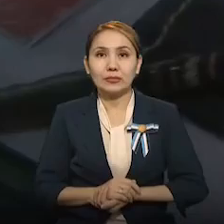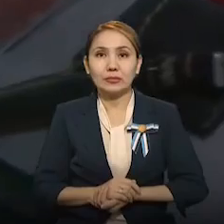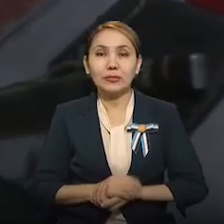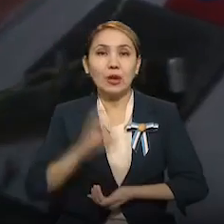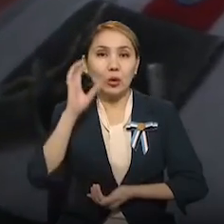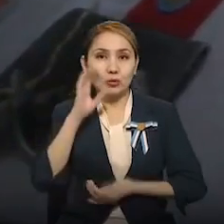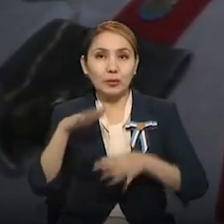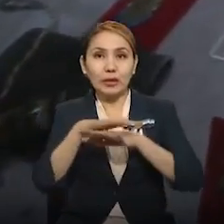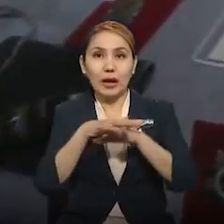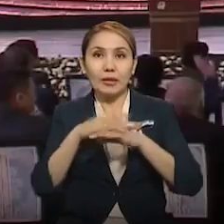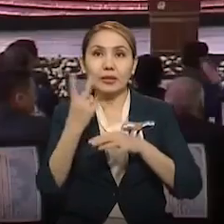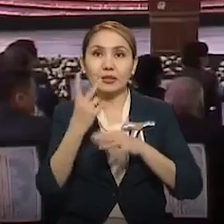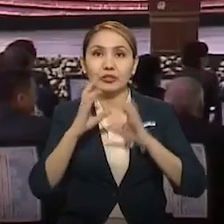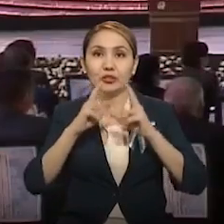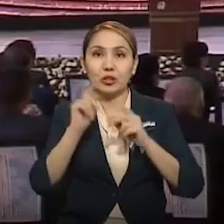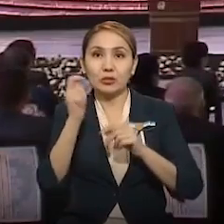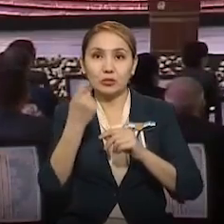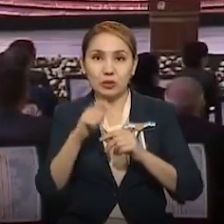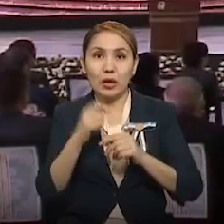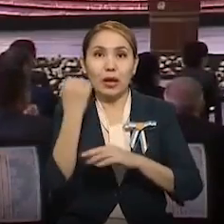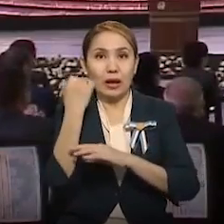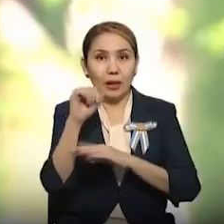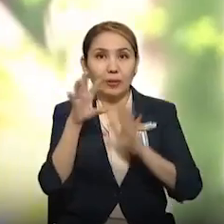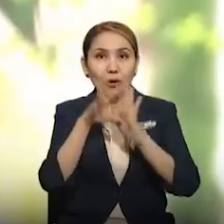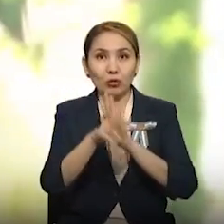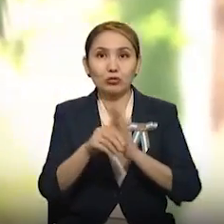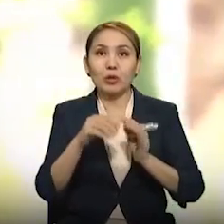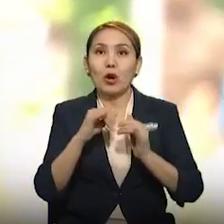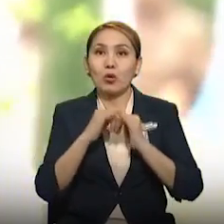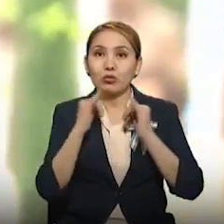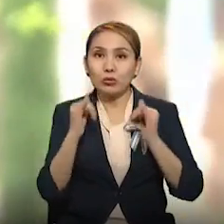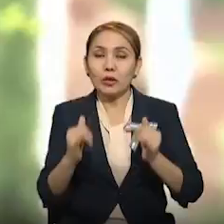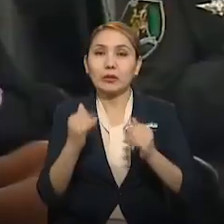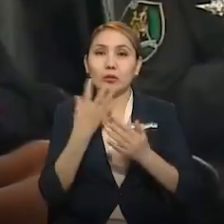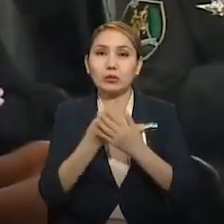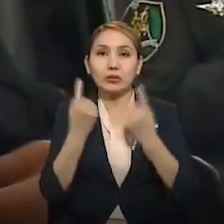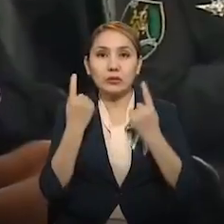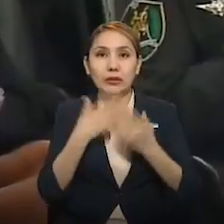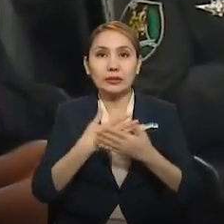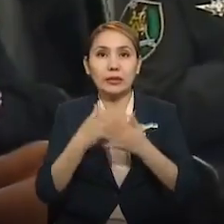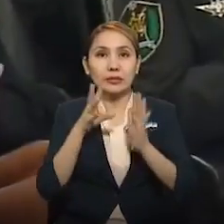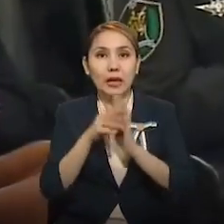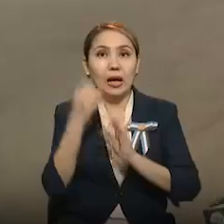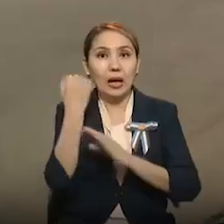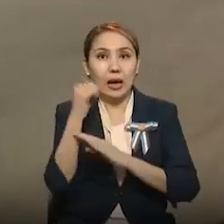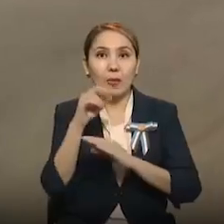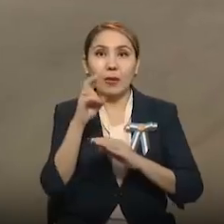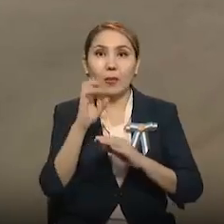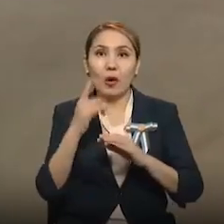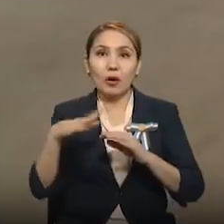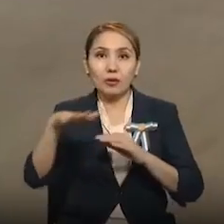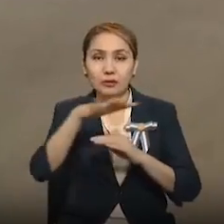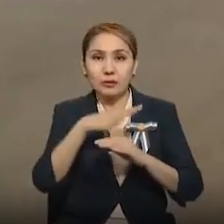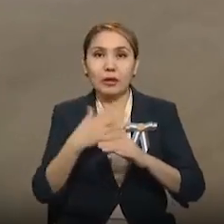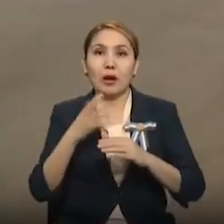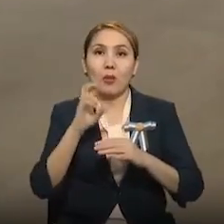O'zbek xalqining 2-jahon urushidagi g'alabaga qo'shgan ulkan hissasini o'zida aks ettirgan g'alaba bog'idagi ilk tantanalar